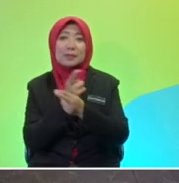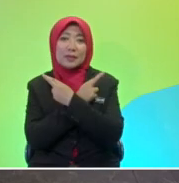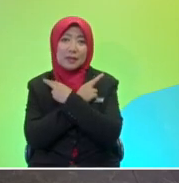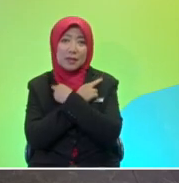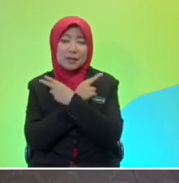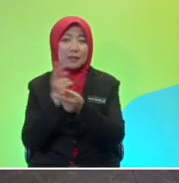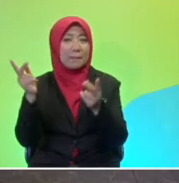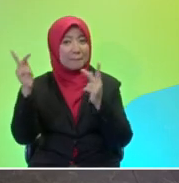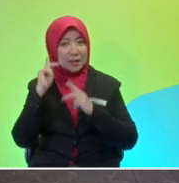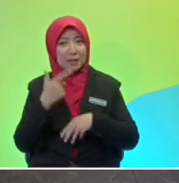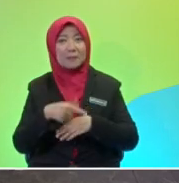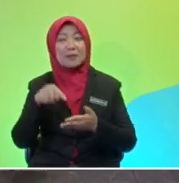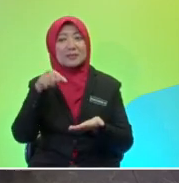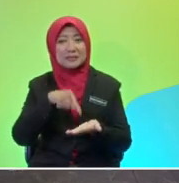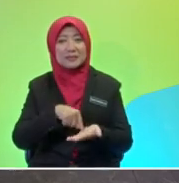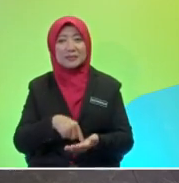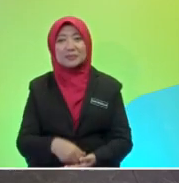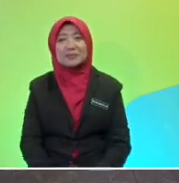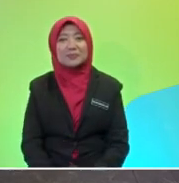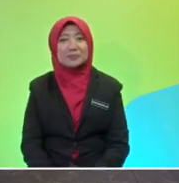dan kembali spasi ini GPM